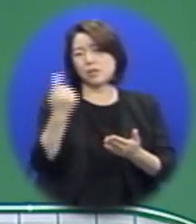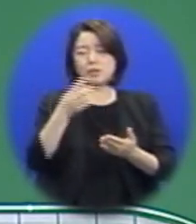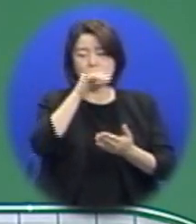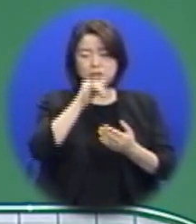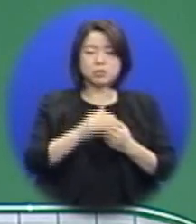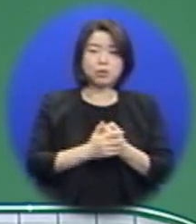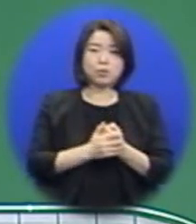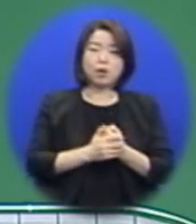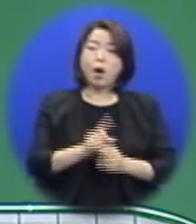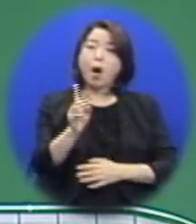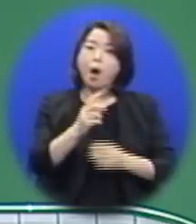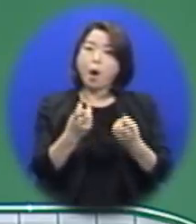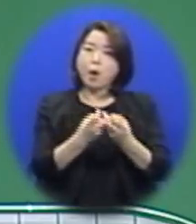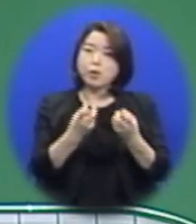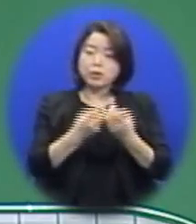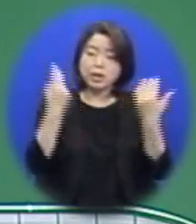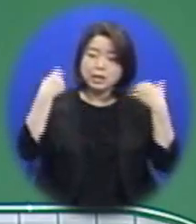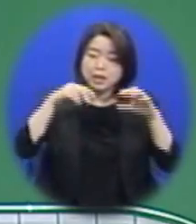있었죠?